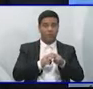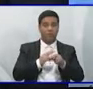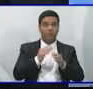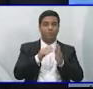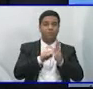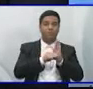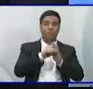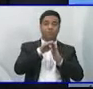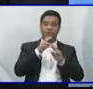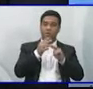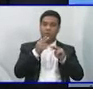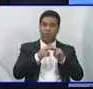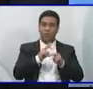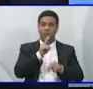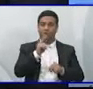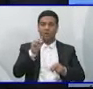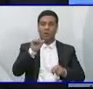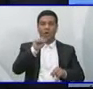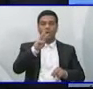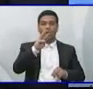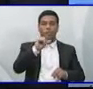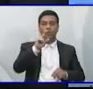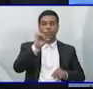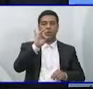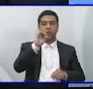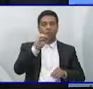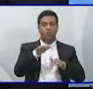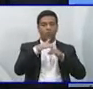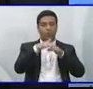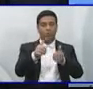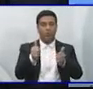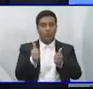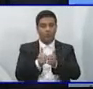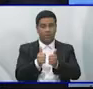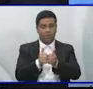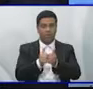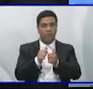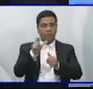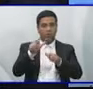tutamiz? Quyi Qoraqalpoqlar deganda biz Amdaryo bo'ylarida